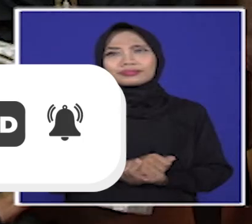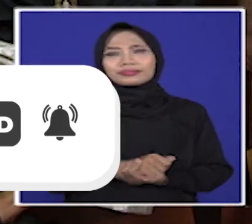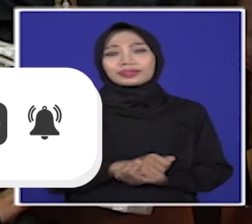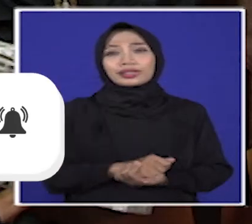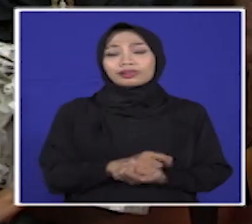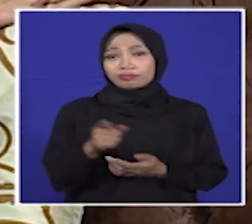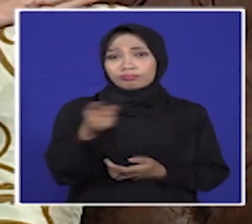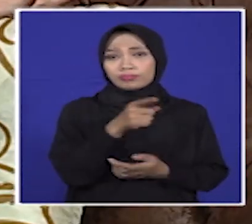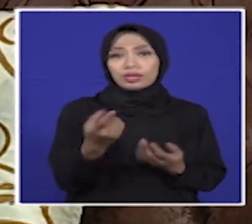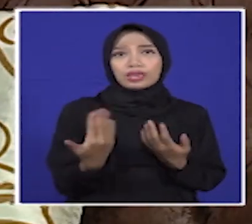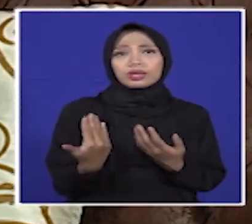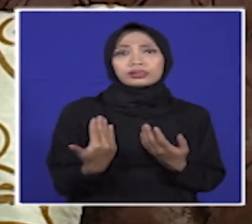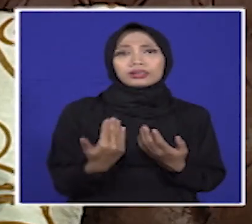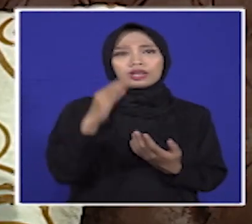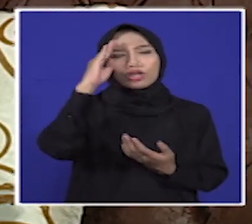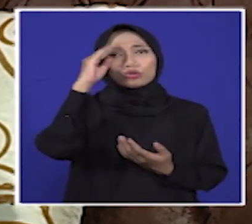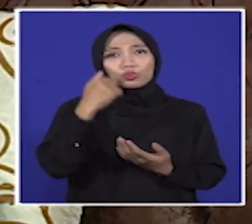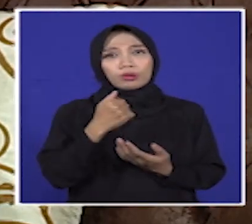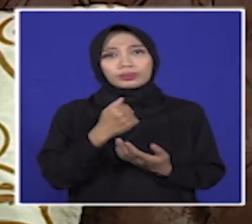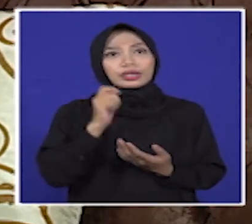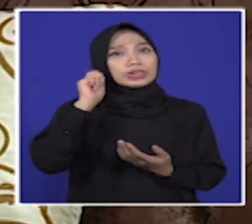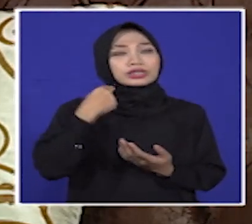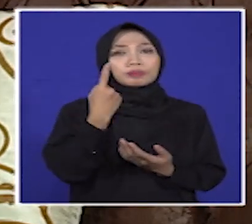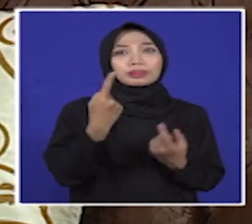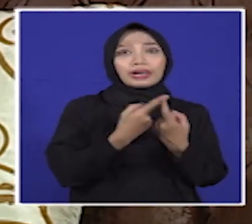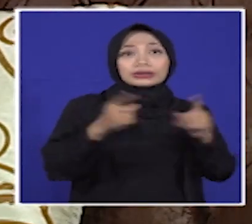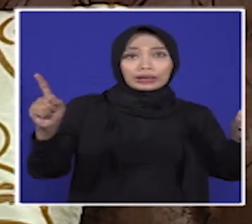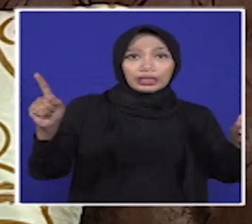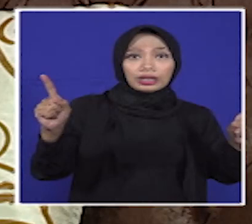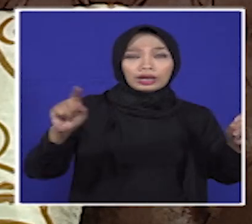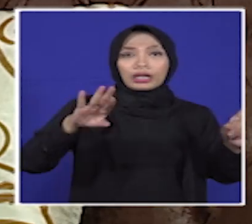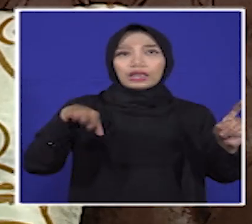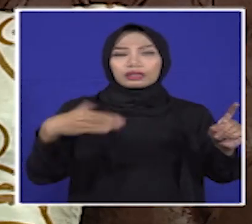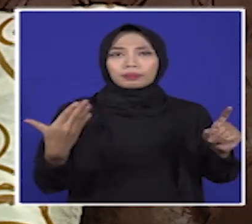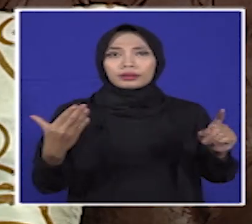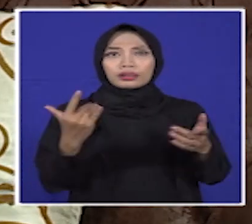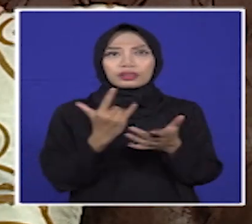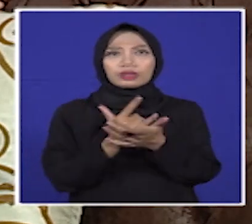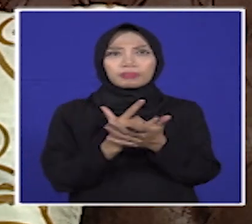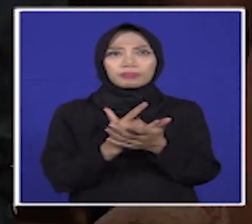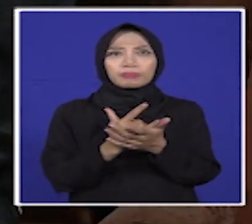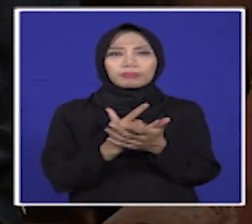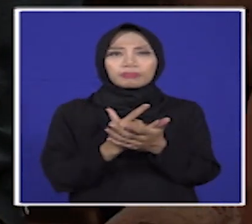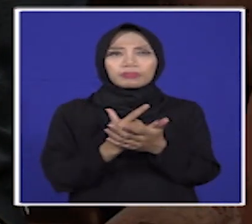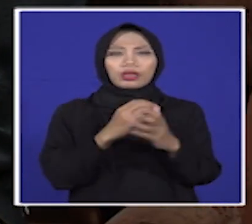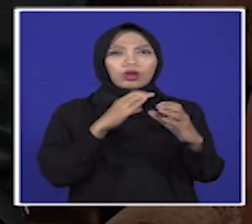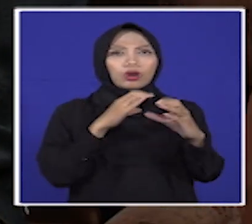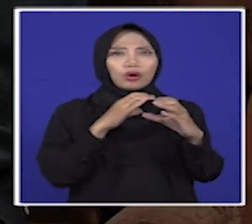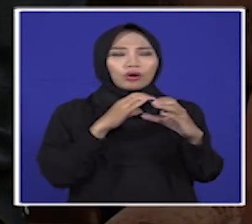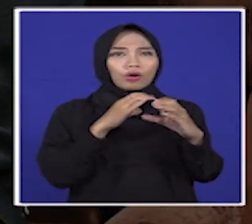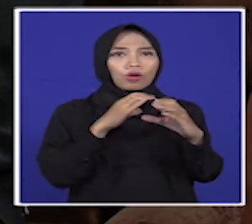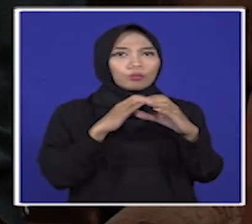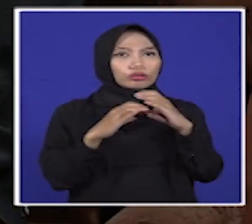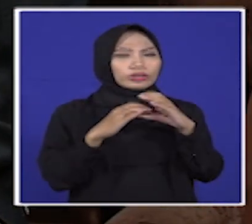sudah bercerai tapi kembali lagi berhubungan? Ya, ya tidak boleh. Tidak boleh. Sama saja dengan berzina ya, Ustaz. Iya, kalau